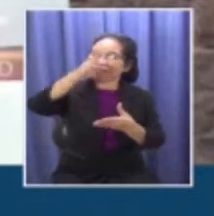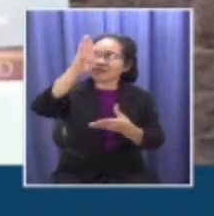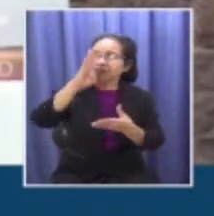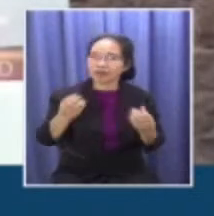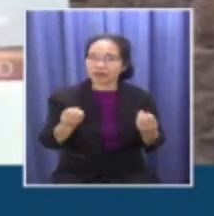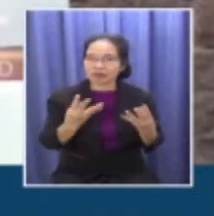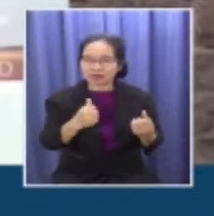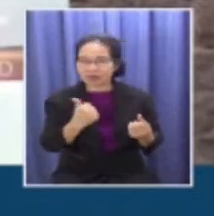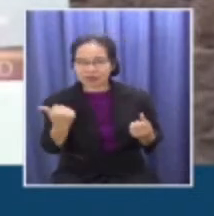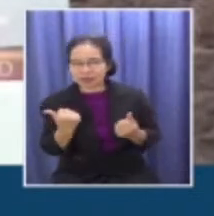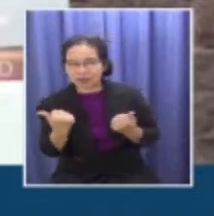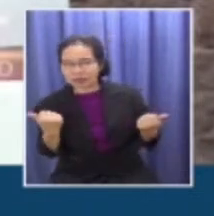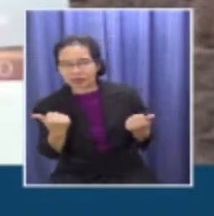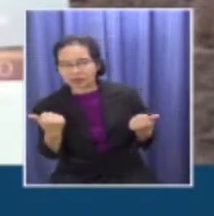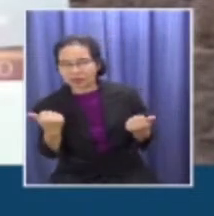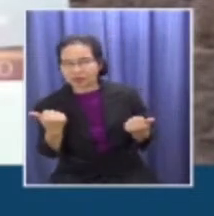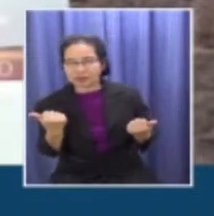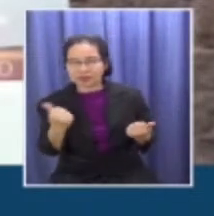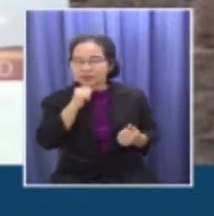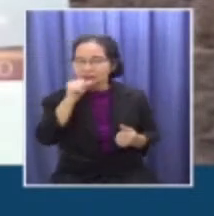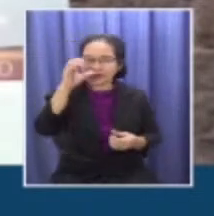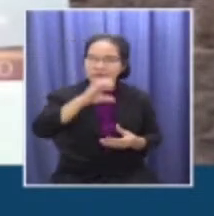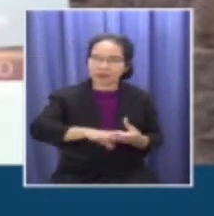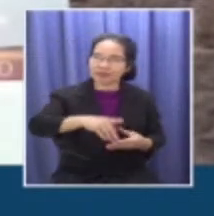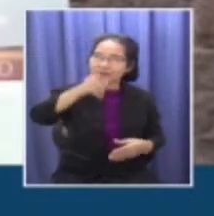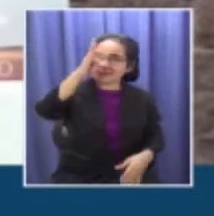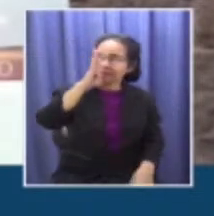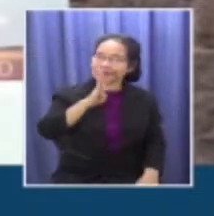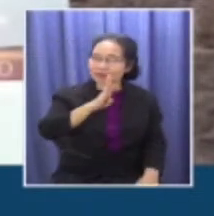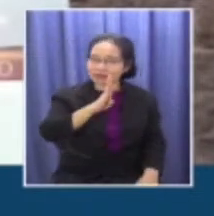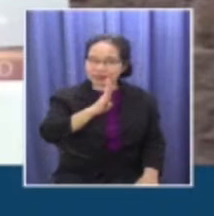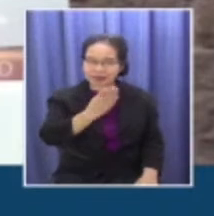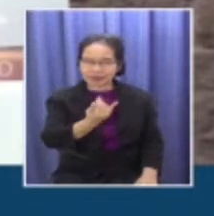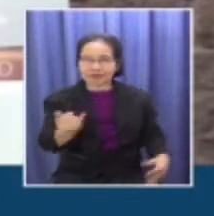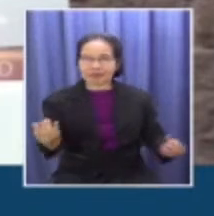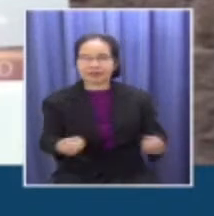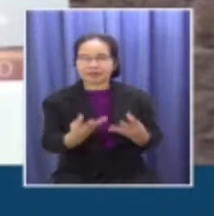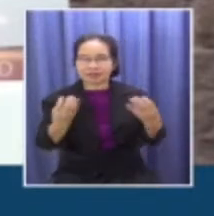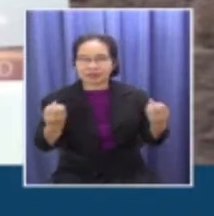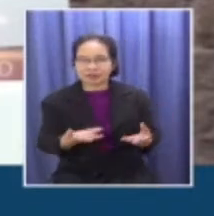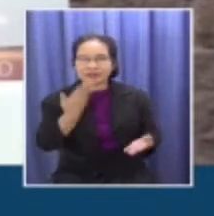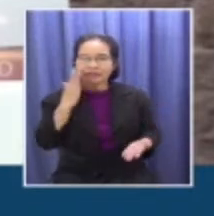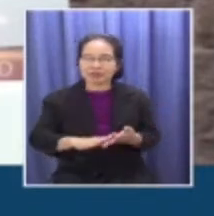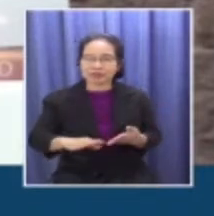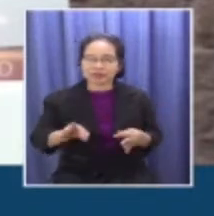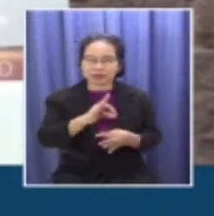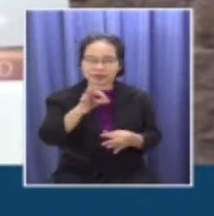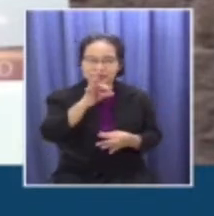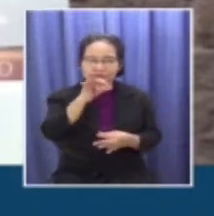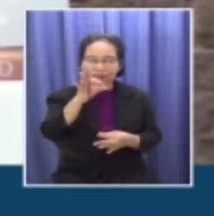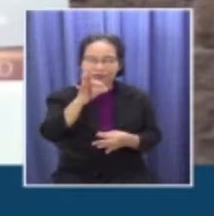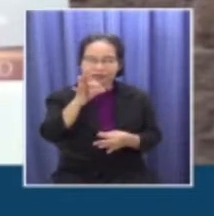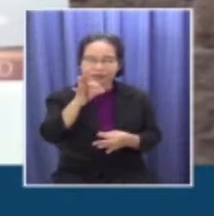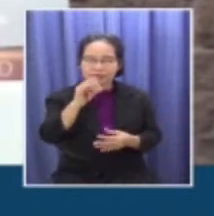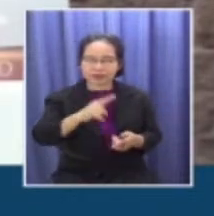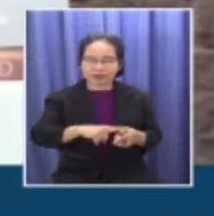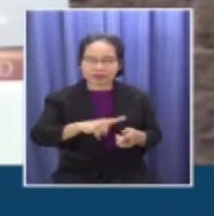a wɔn mpɛ sɛ wɔbɛgye Onyankopɔn adie ɛnɛ nkorɔfoɔ